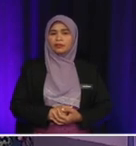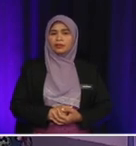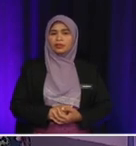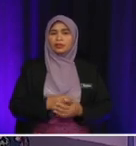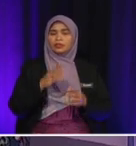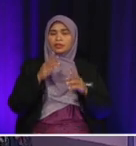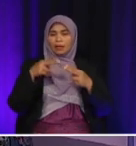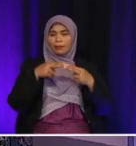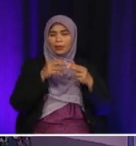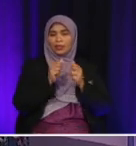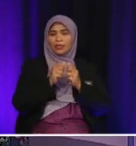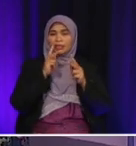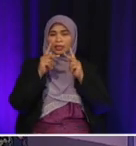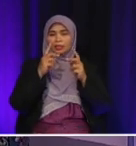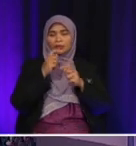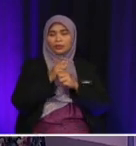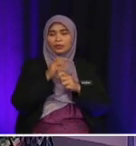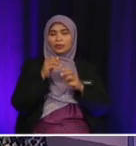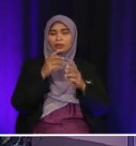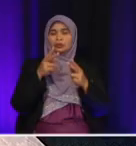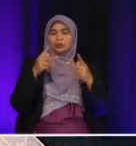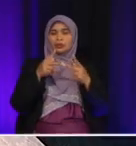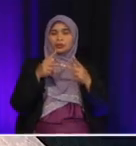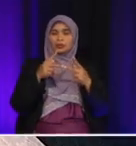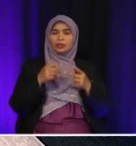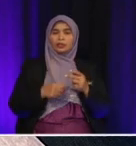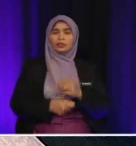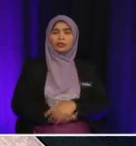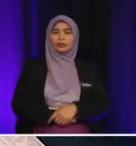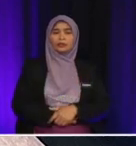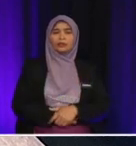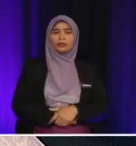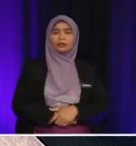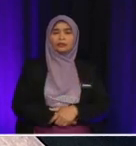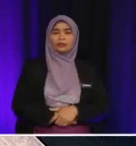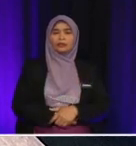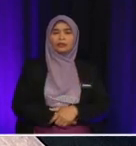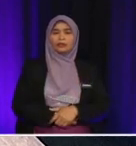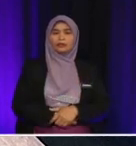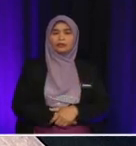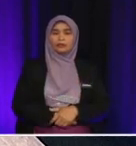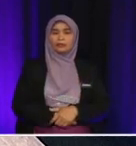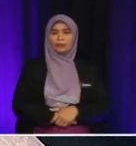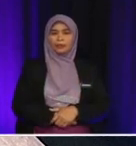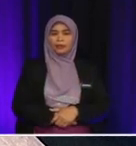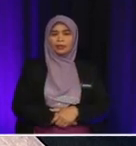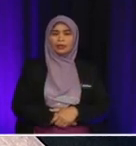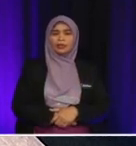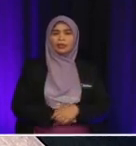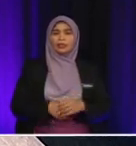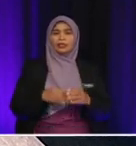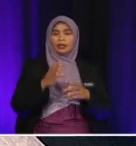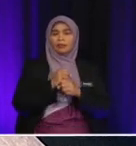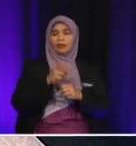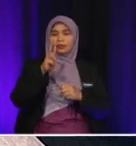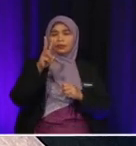yang sesuai dan ada huraian ni berapa markah ni ya Ini berapa markah ISI tu satu kemudian huraian ni satu jadi